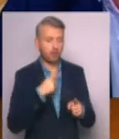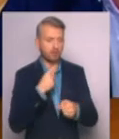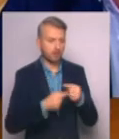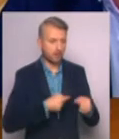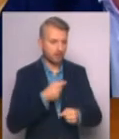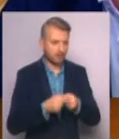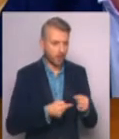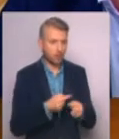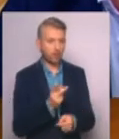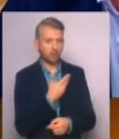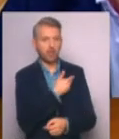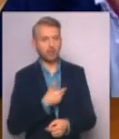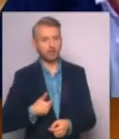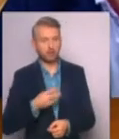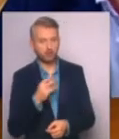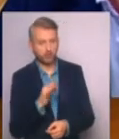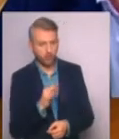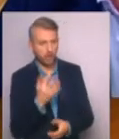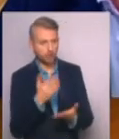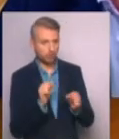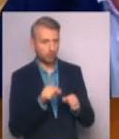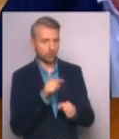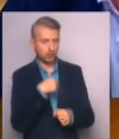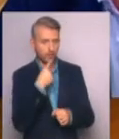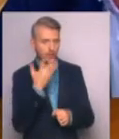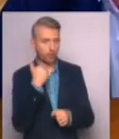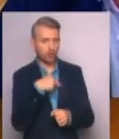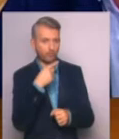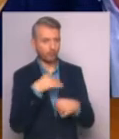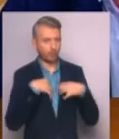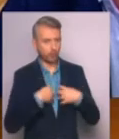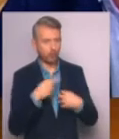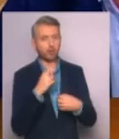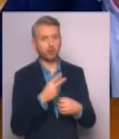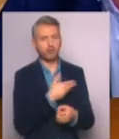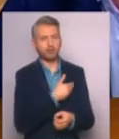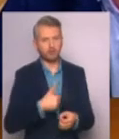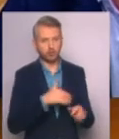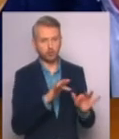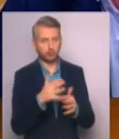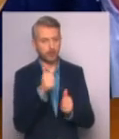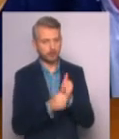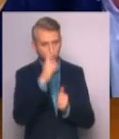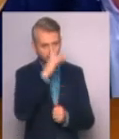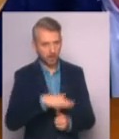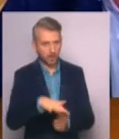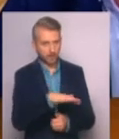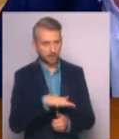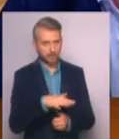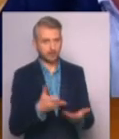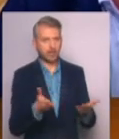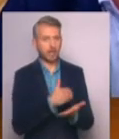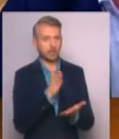класично, вибачте за таку ситуацію, чи можна тут говорити, коли ми говоримо про траур, так як це класично відбувається в кожній країні, яка